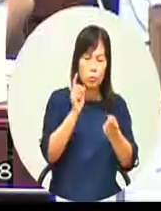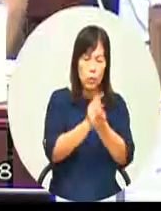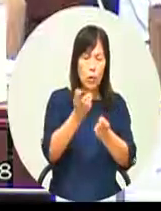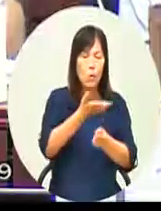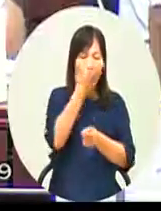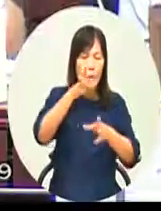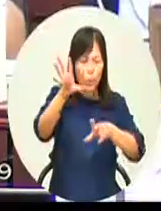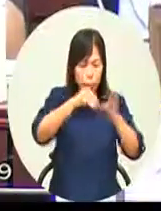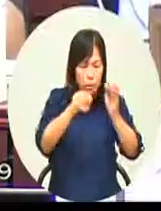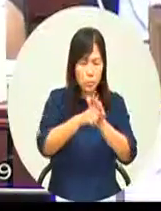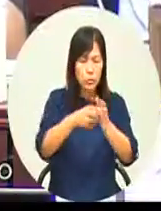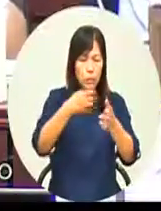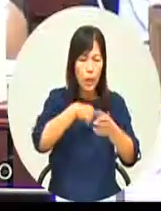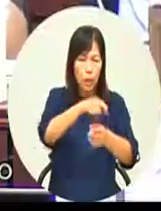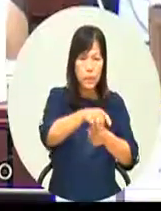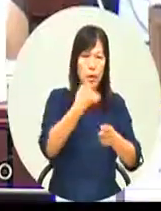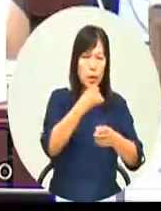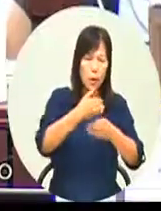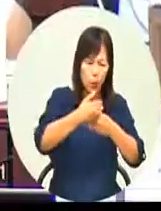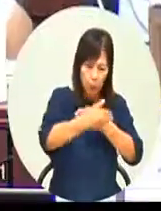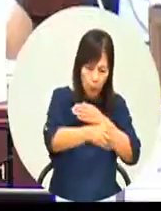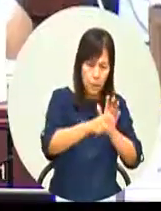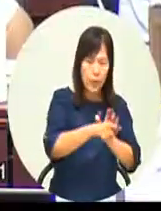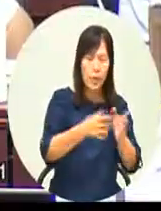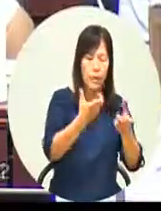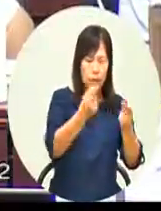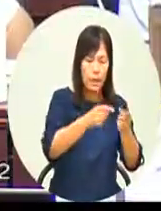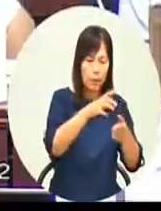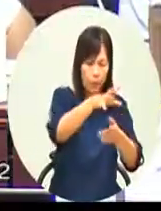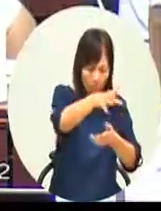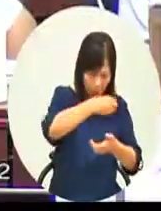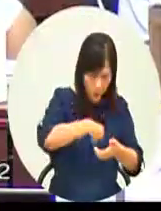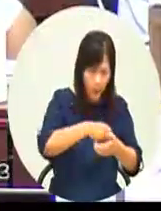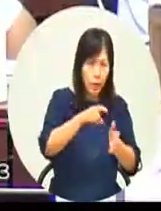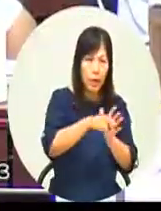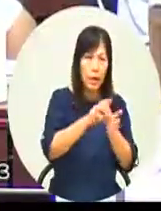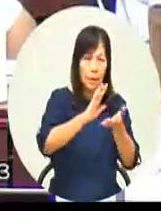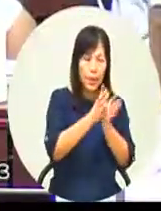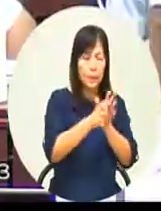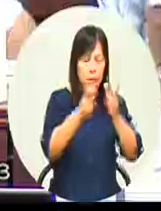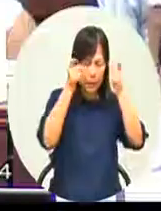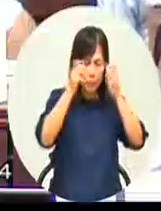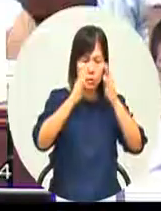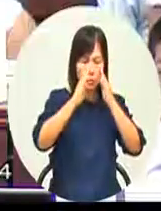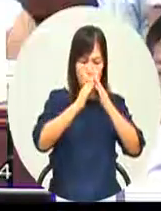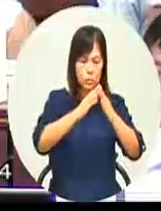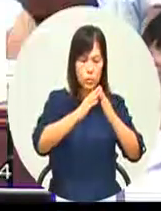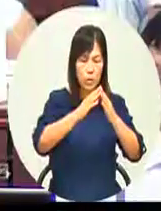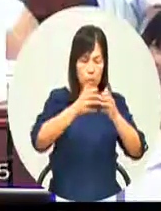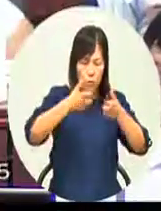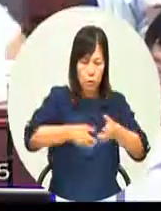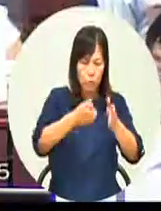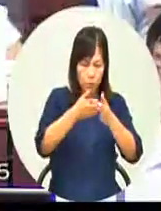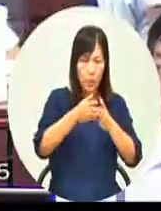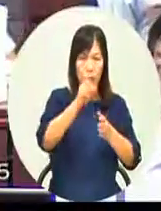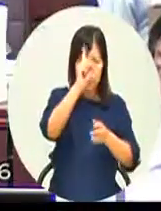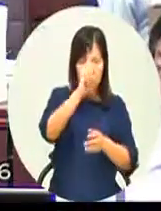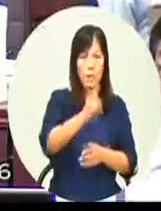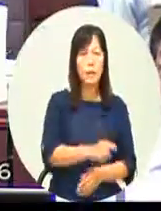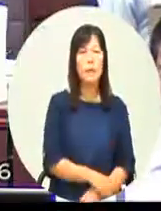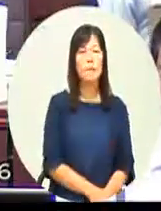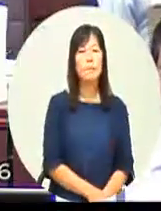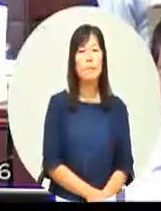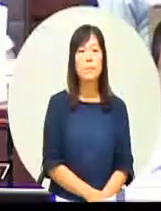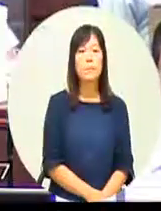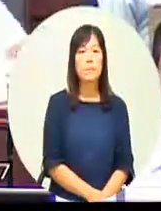分是不是能够把这个游程也拉到半屏山，把它纳入我们高雄一个重要的景点，那这个未来我们会再去做一些努